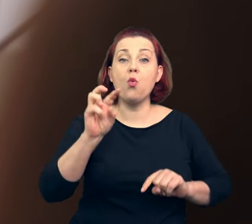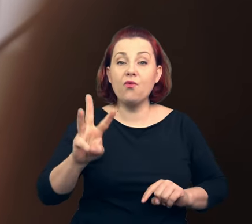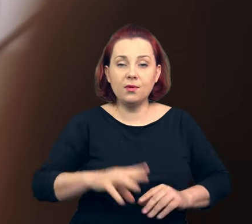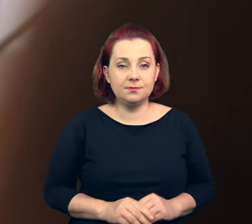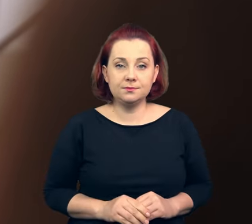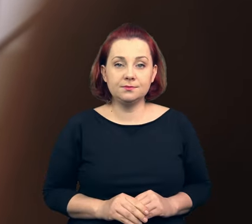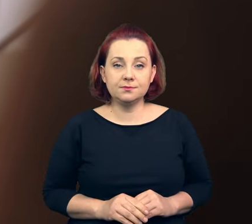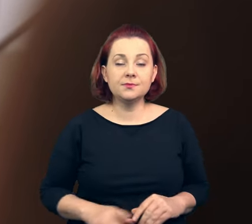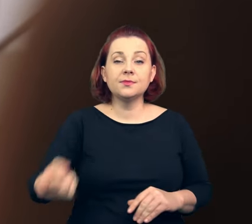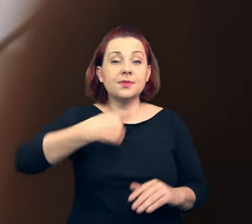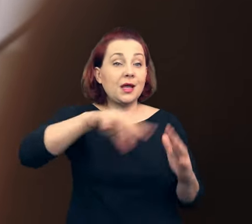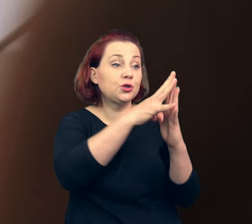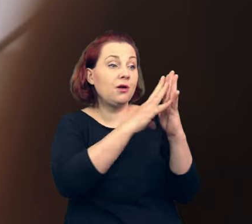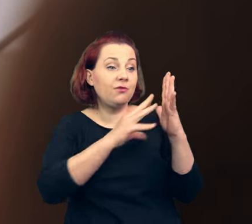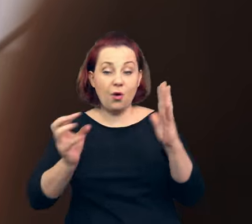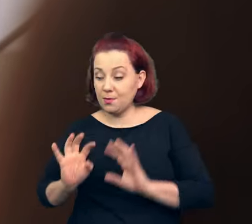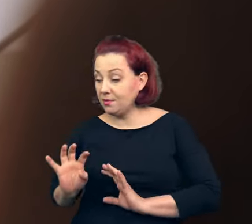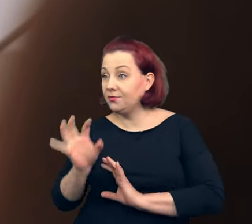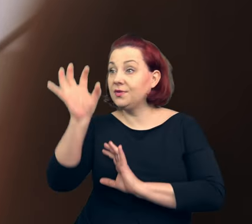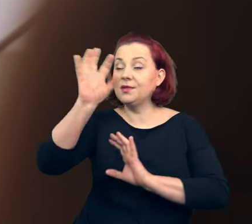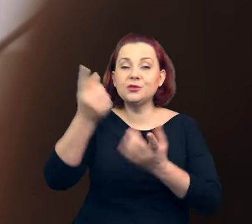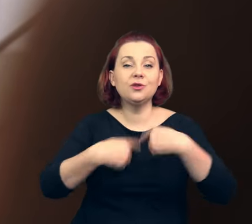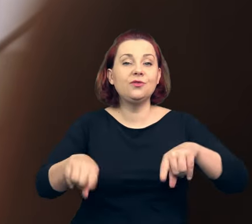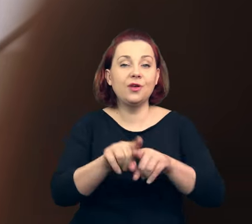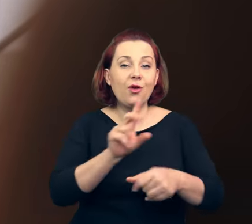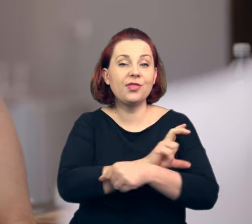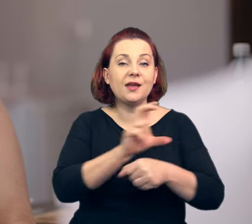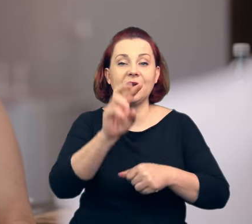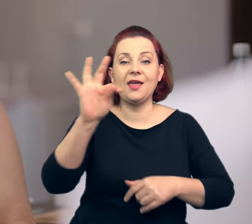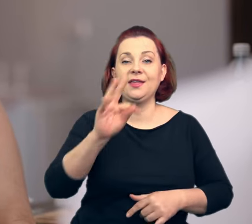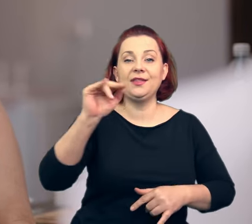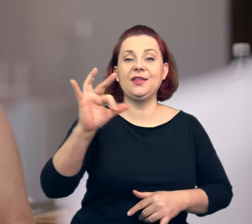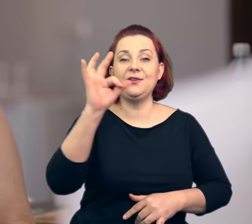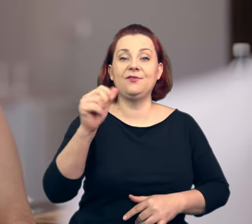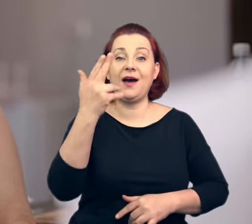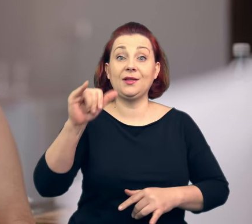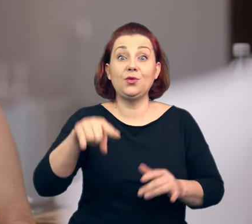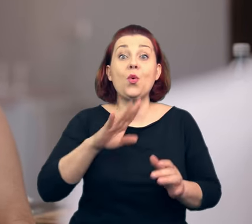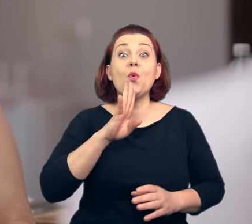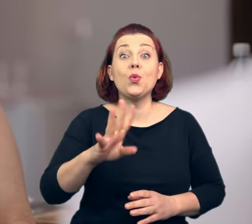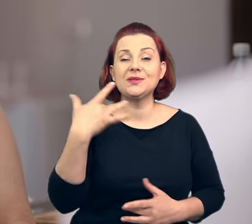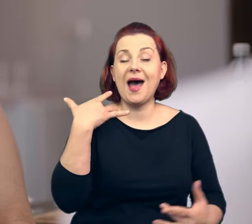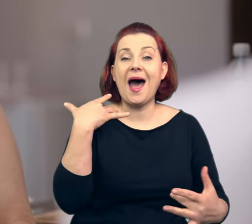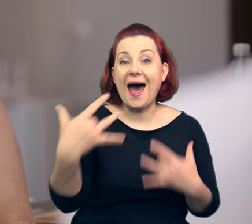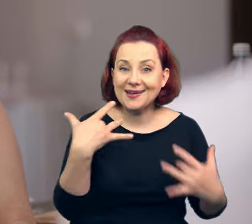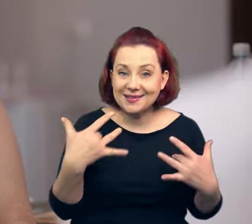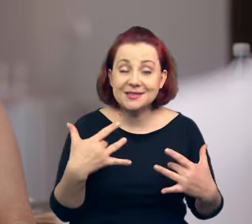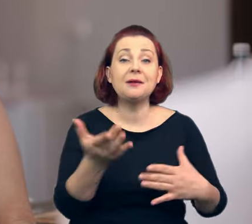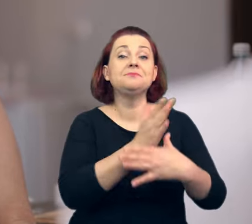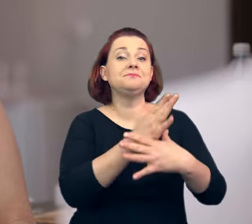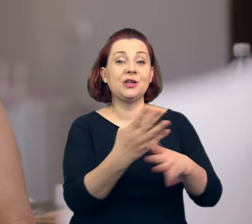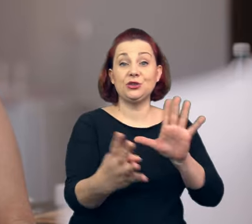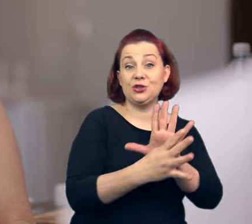Nasze formy witrażowe są wykonane w technice Tiffany'ego, amerykańskiego artysty z przełomu XIX i